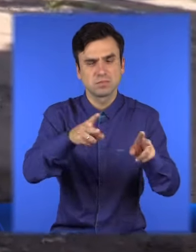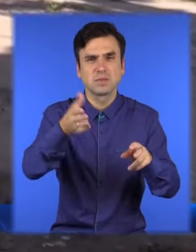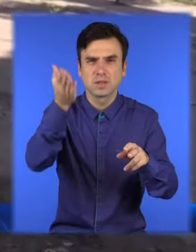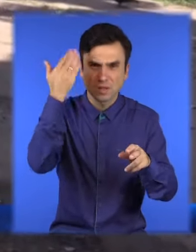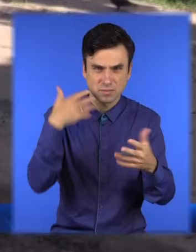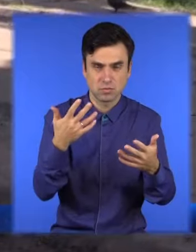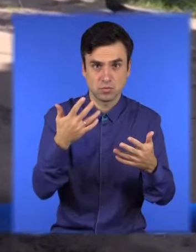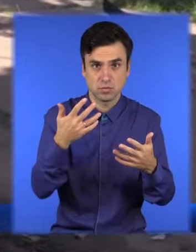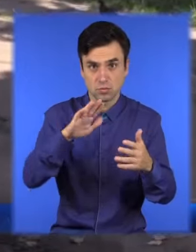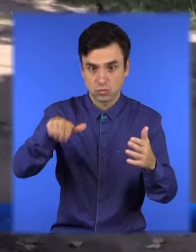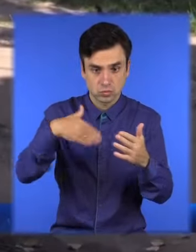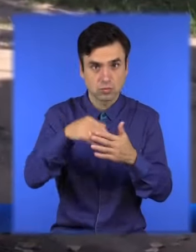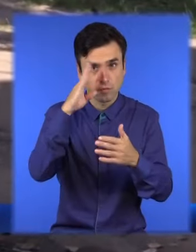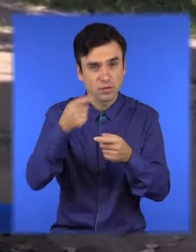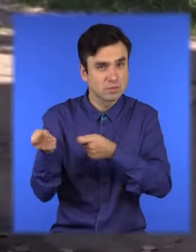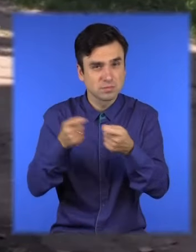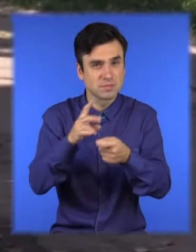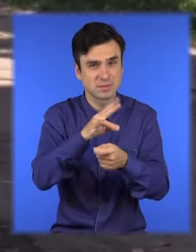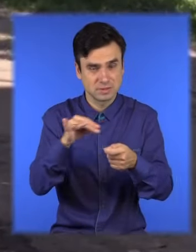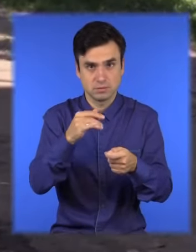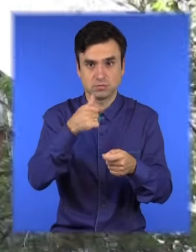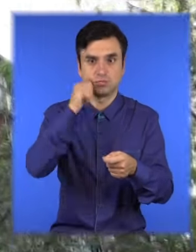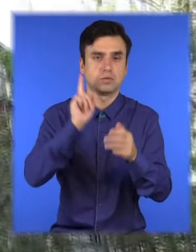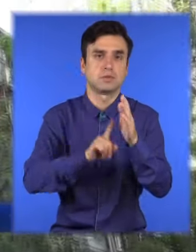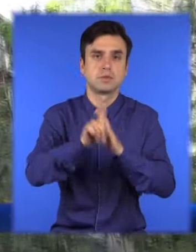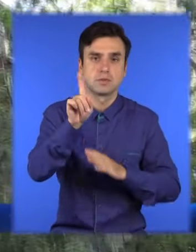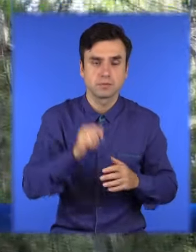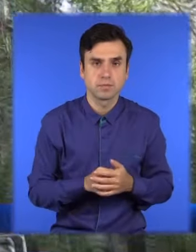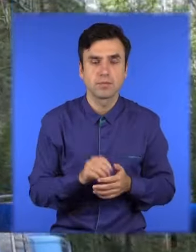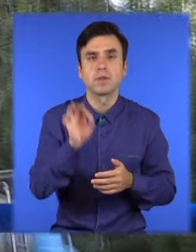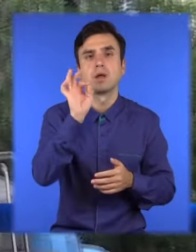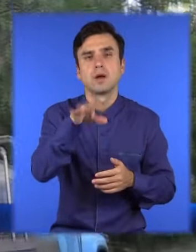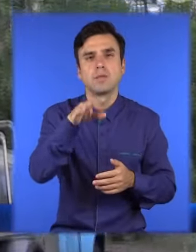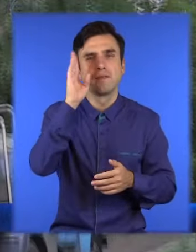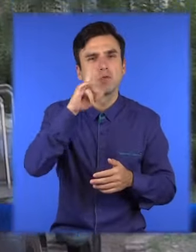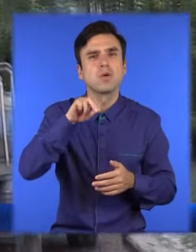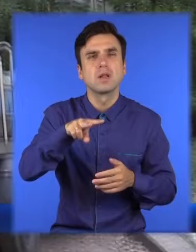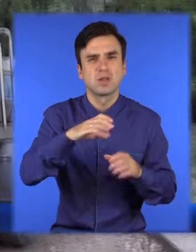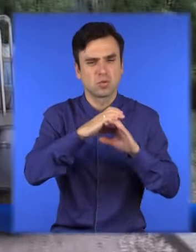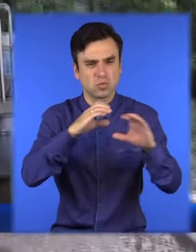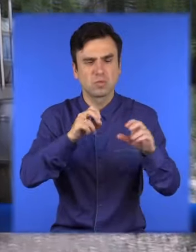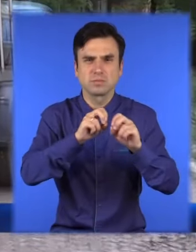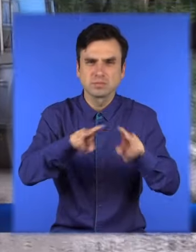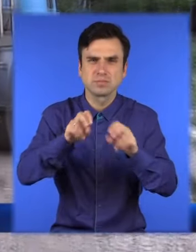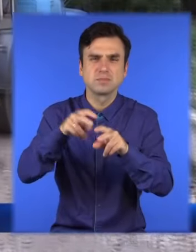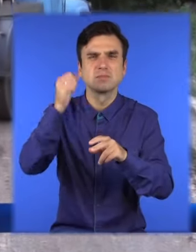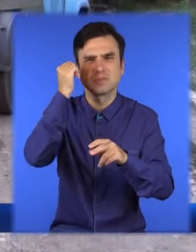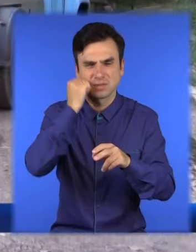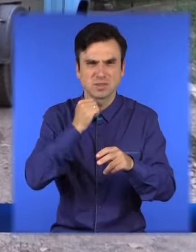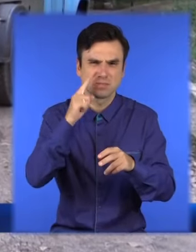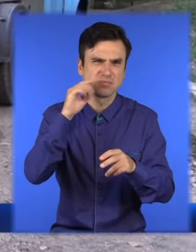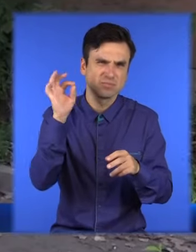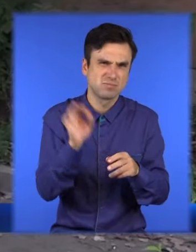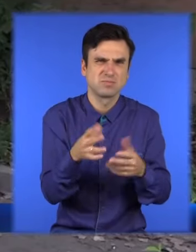було. Відзначу, прориви на трубах «Кривбасводоканалу» стаються часто. Це пов'язано із старими водогонами. На